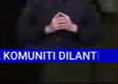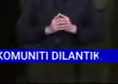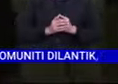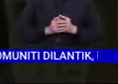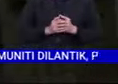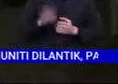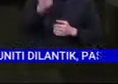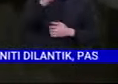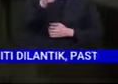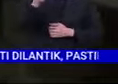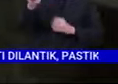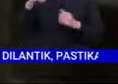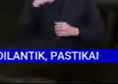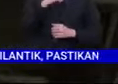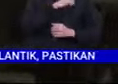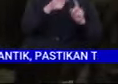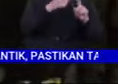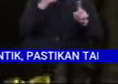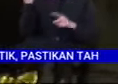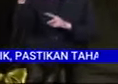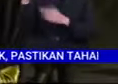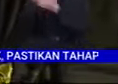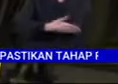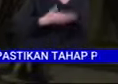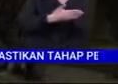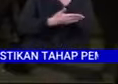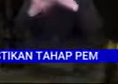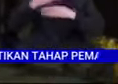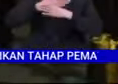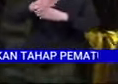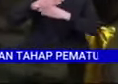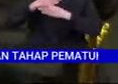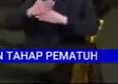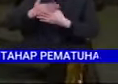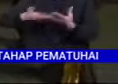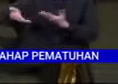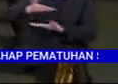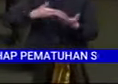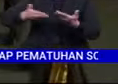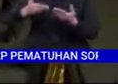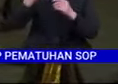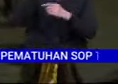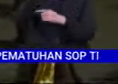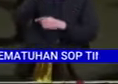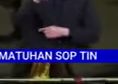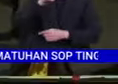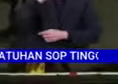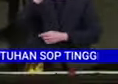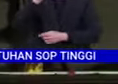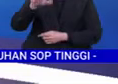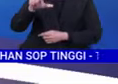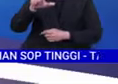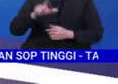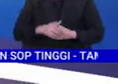sepekan ini seramai 44 ahli daripada 15 negara yang akan berkongsi sumber mereka dalam penghasilan jurnal